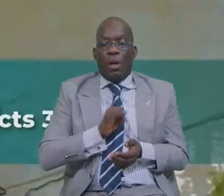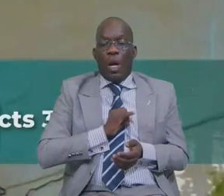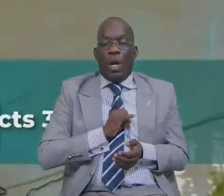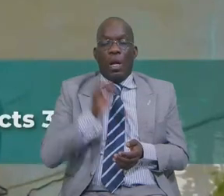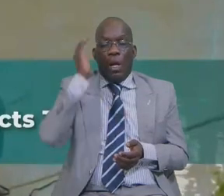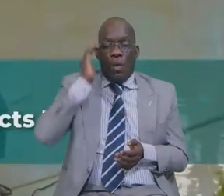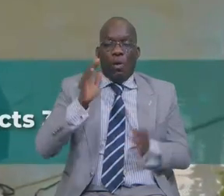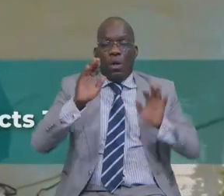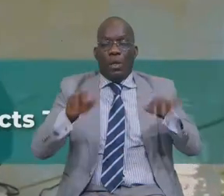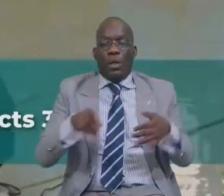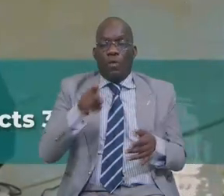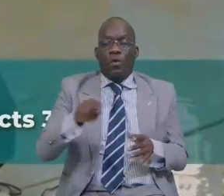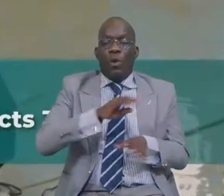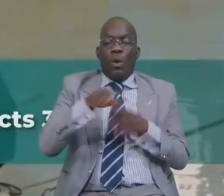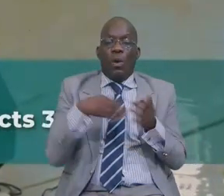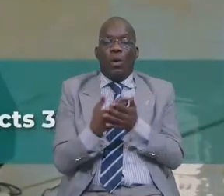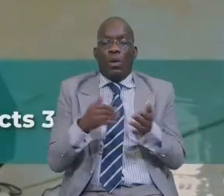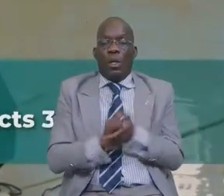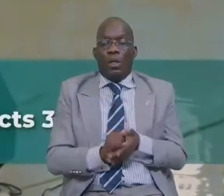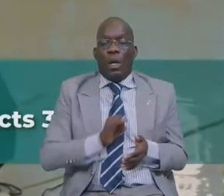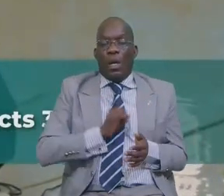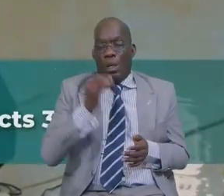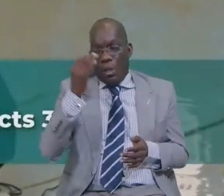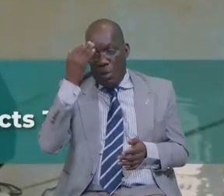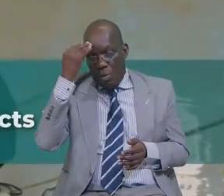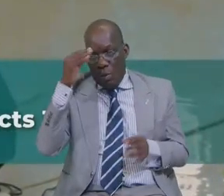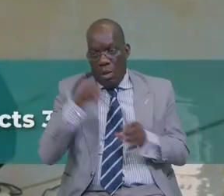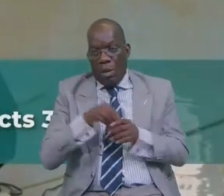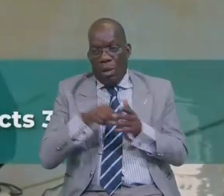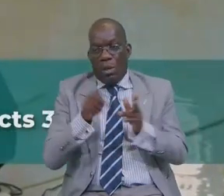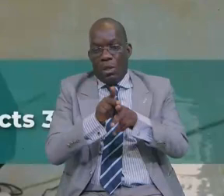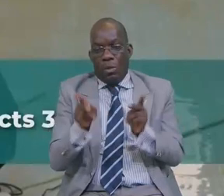Je vais vous donner tout ce que qu'on a dans ce verset. Supporte avec moi.